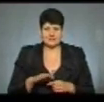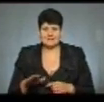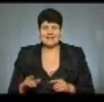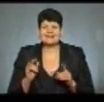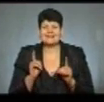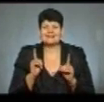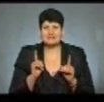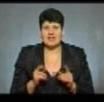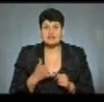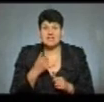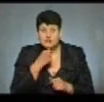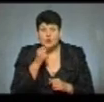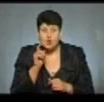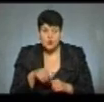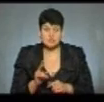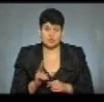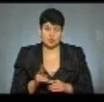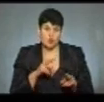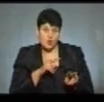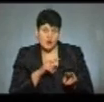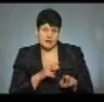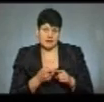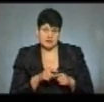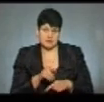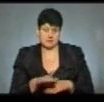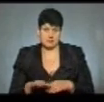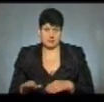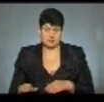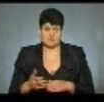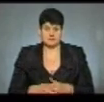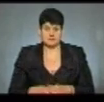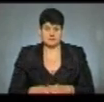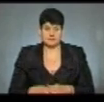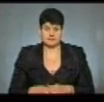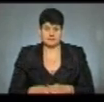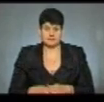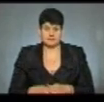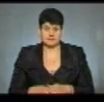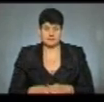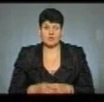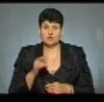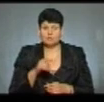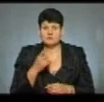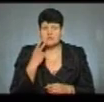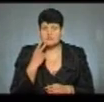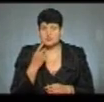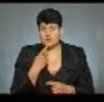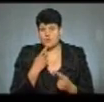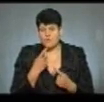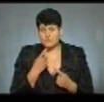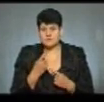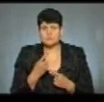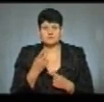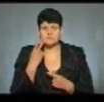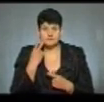для дорослих, тих, хто доглядає за цими дітками в дитячих закладах. Тому ми завжди говорили, що не